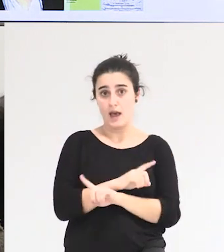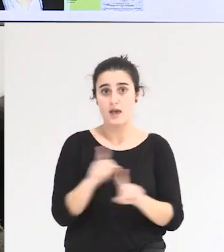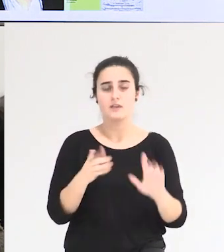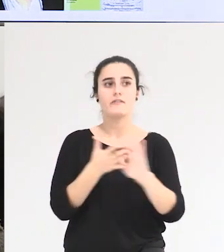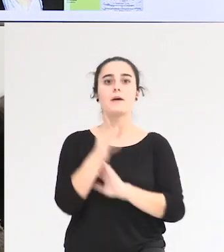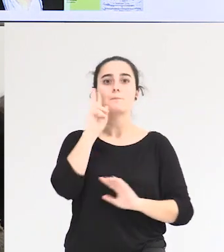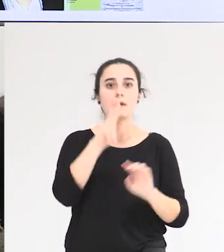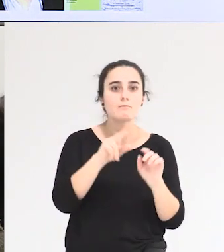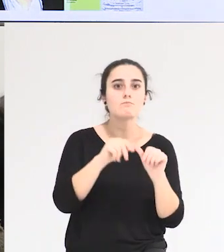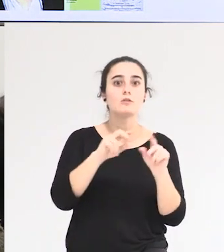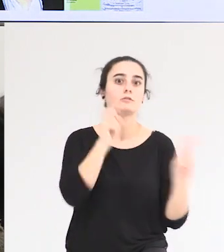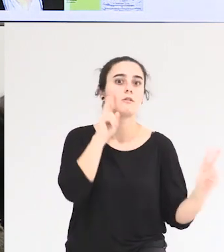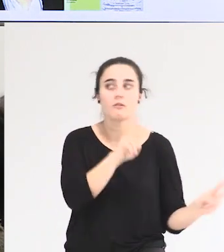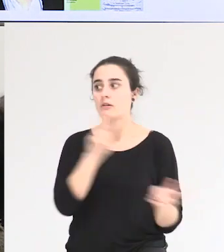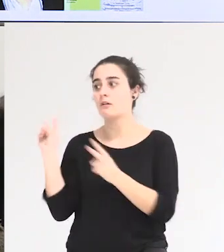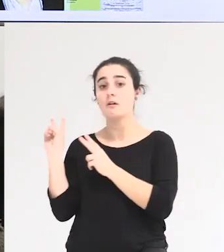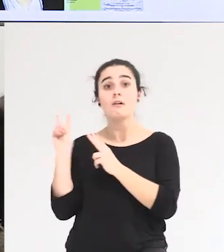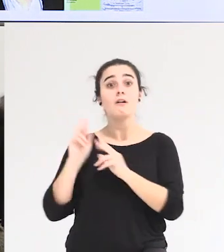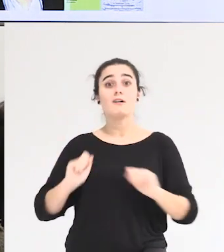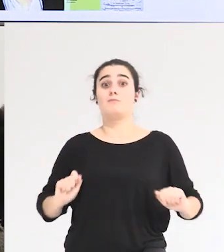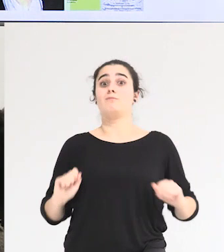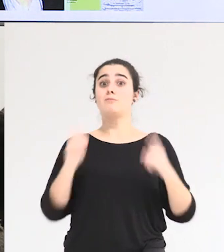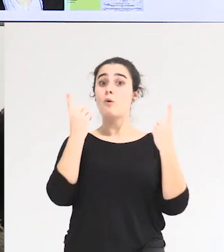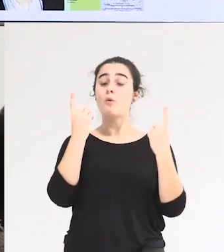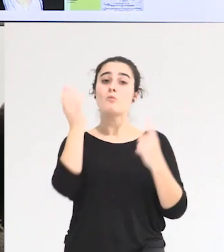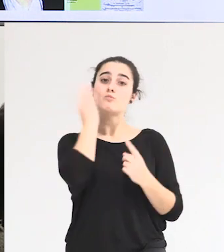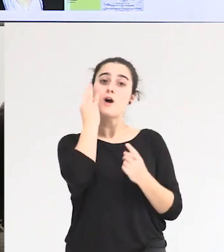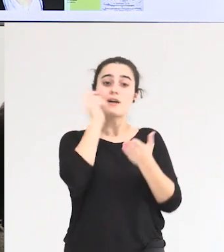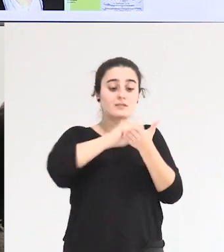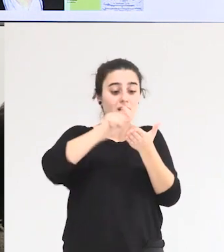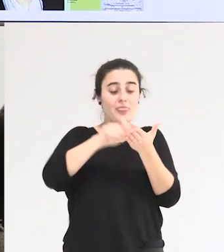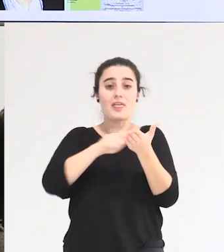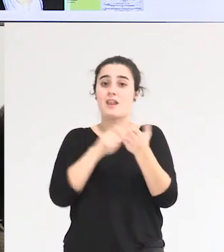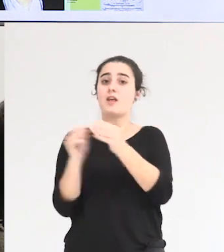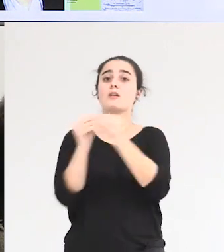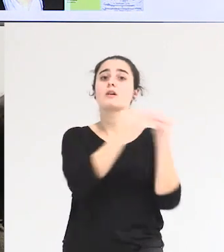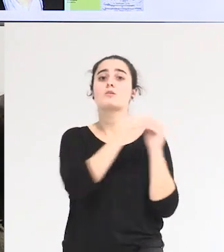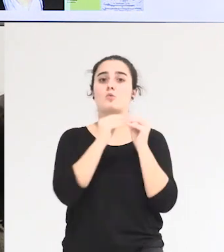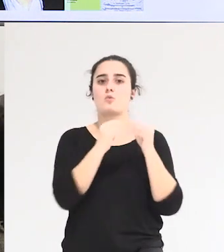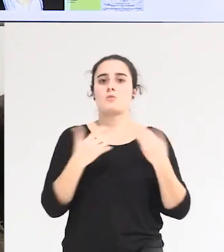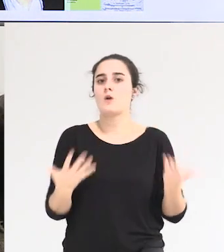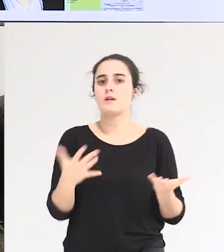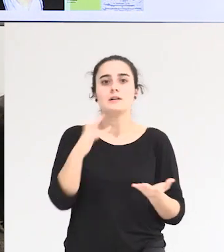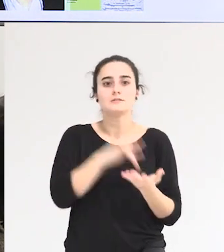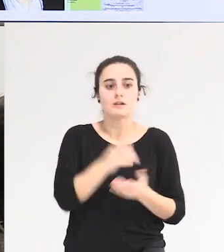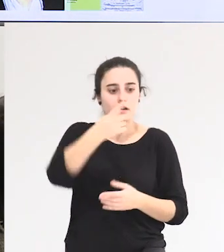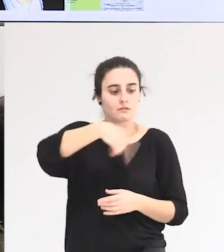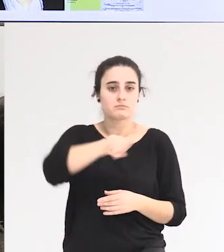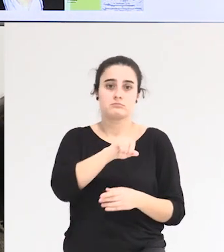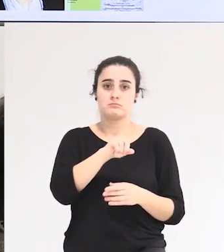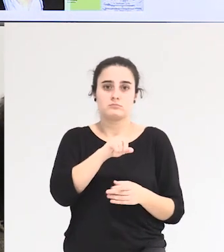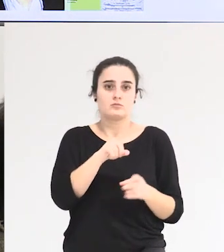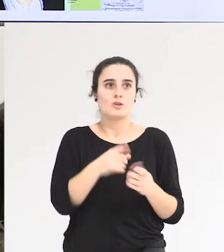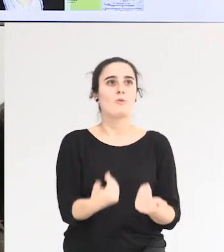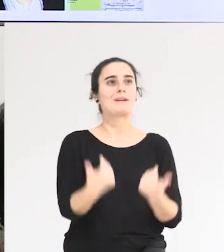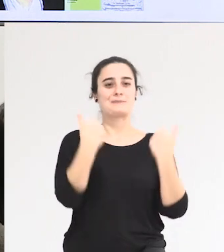dugu historian lehenengo emakume idazle hoiek komunean zeukaten gauza bat dela, ba, ez zeukatela